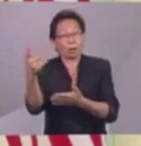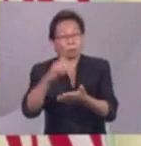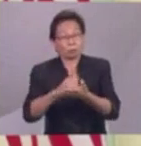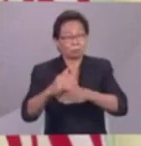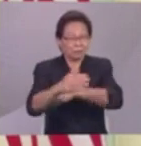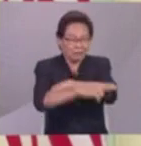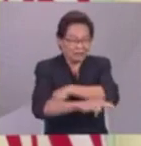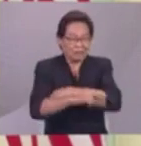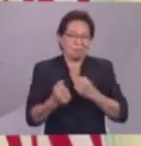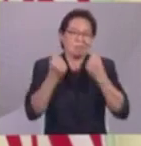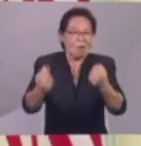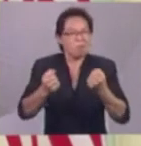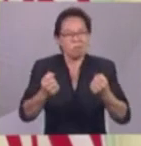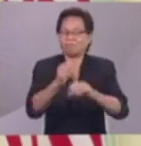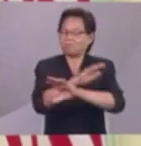tidak dibenarkan.